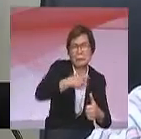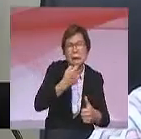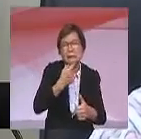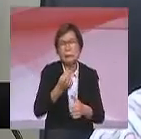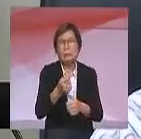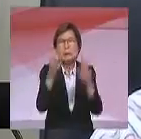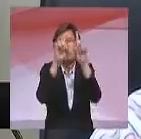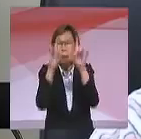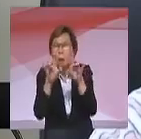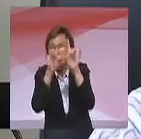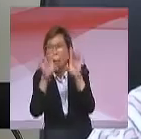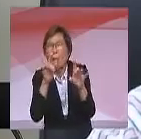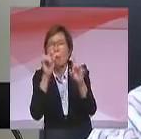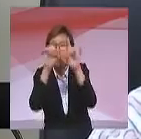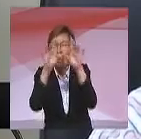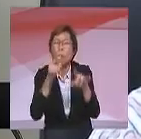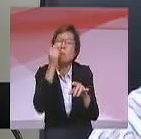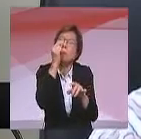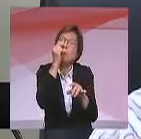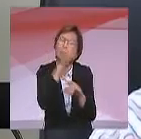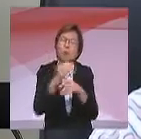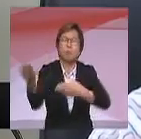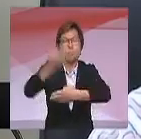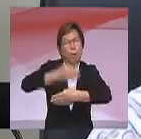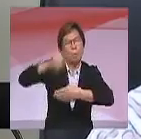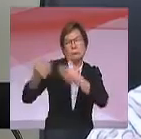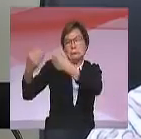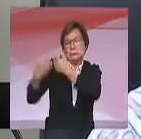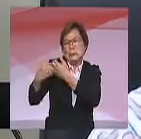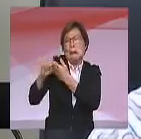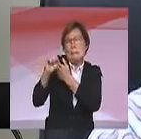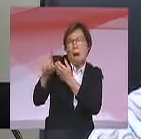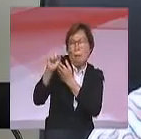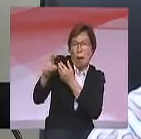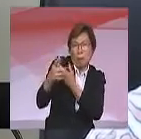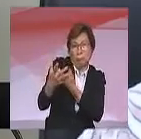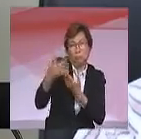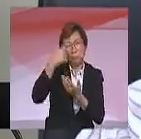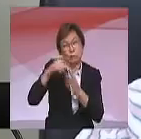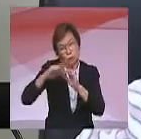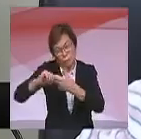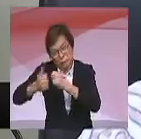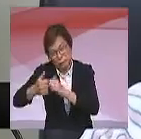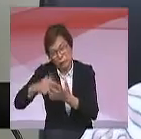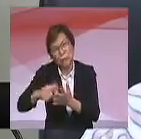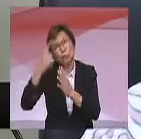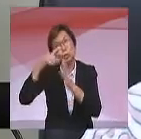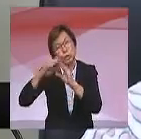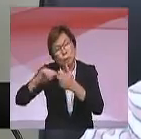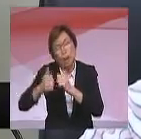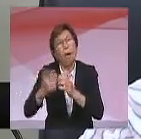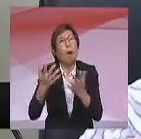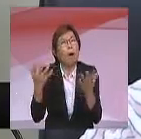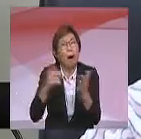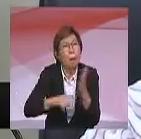kos ujian saringan dan swab test dan kuarantin perlu ditanggung sangat tinggi. Jadi bagi menyelesaikan masalah ini, apakah